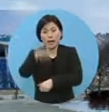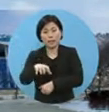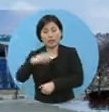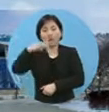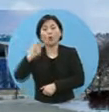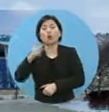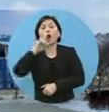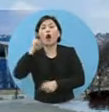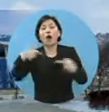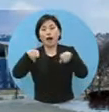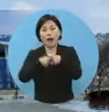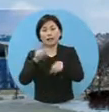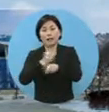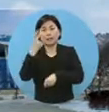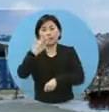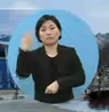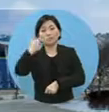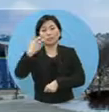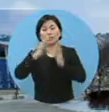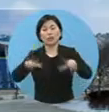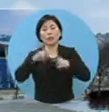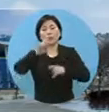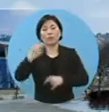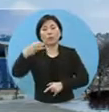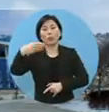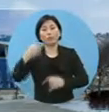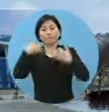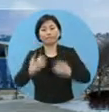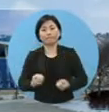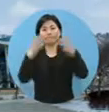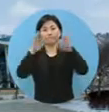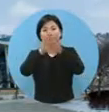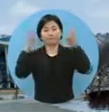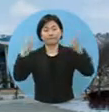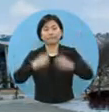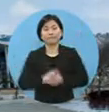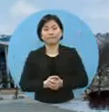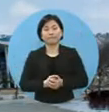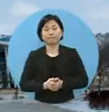함께하는 2017 전남 모터 페스티벌이 열립니다.